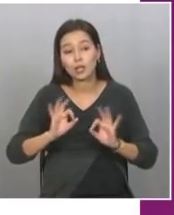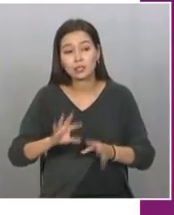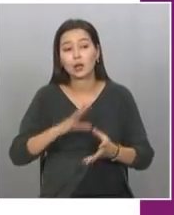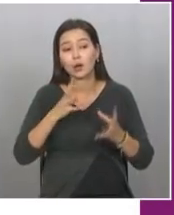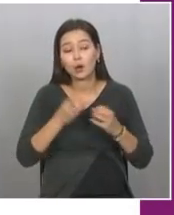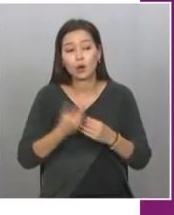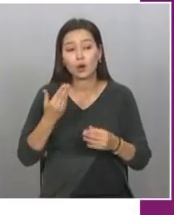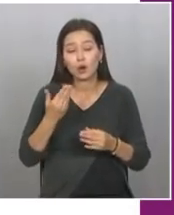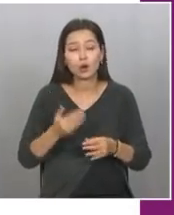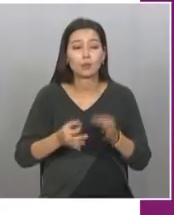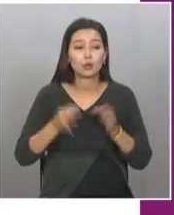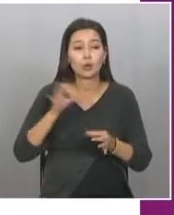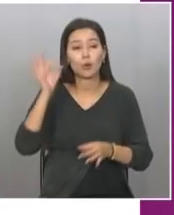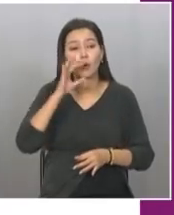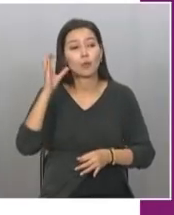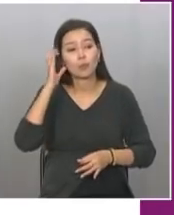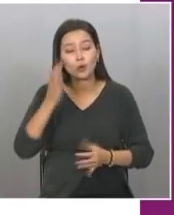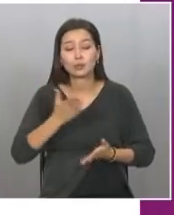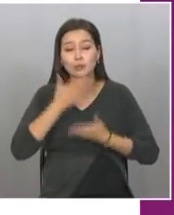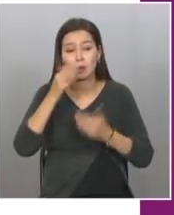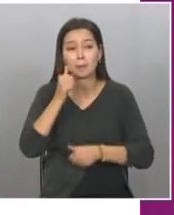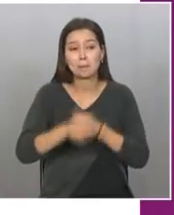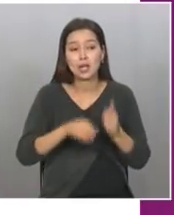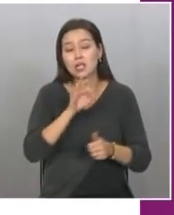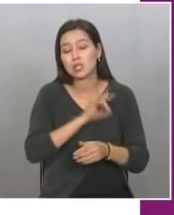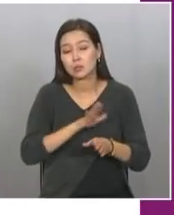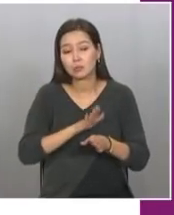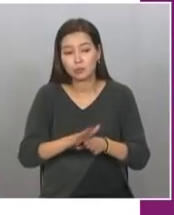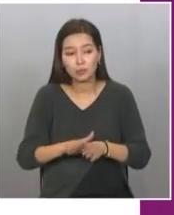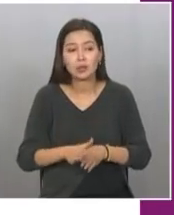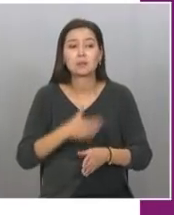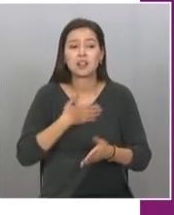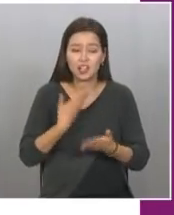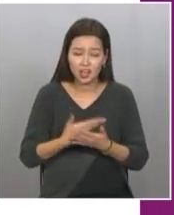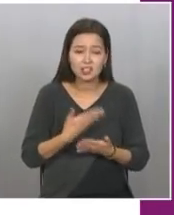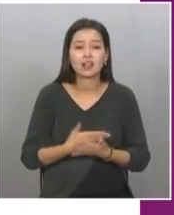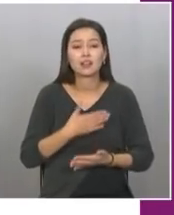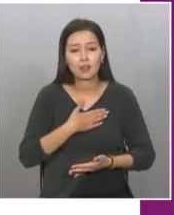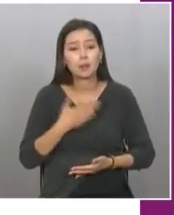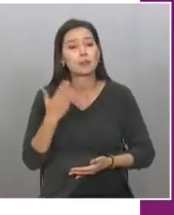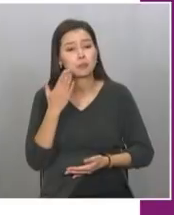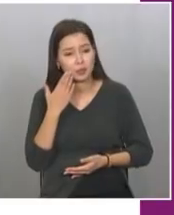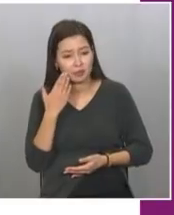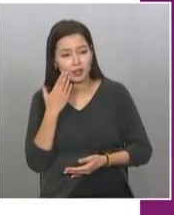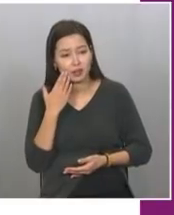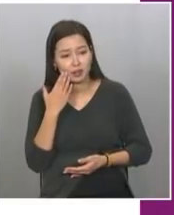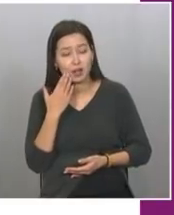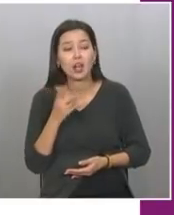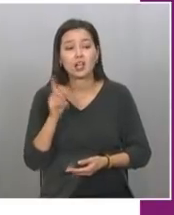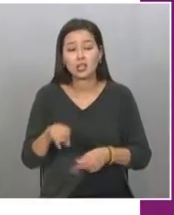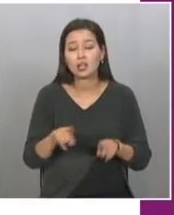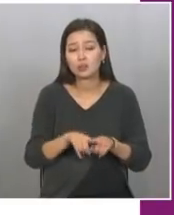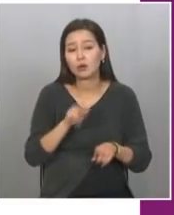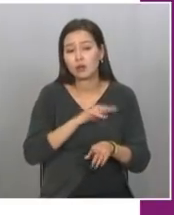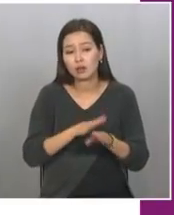о прослушанном или прочитанном материале, используя выражение «мне кажется», «я предполагаю». Также вы поработаете